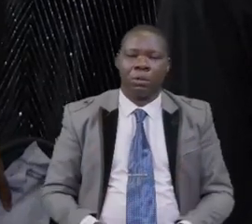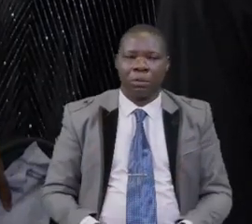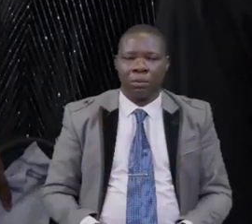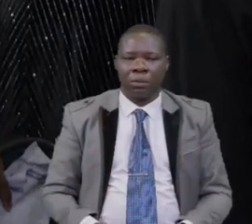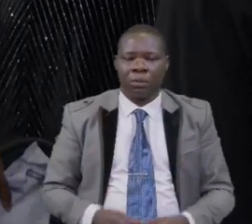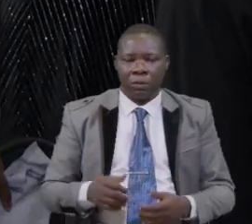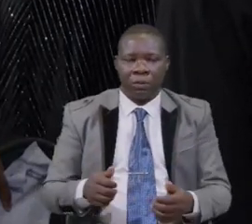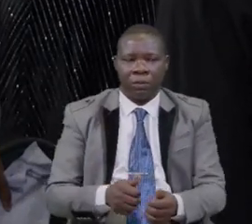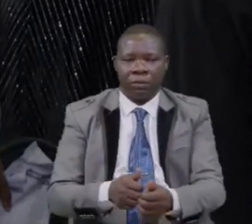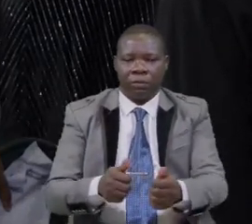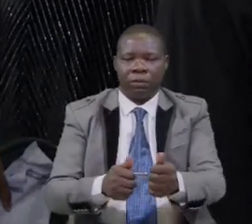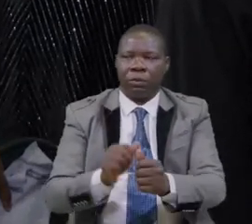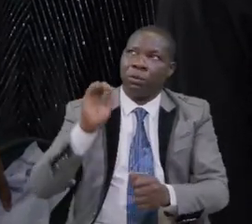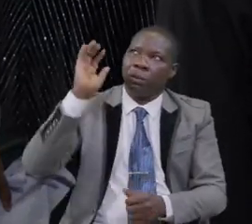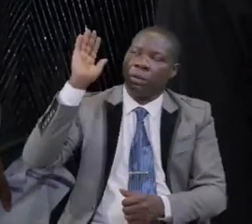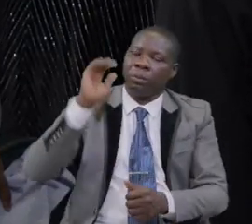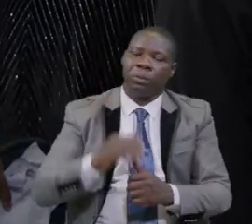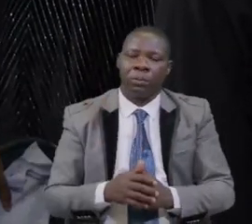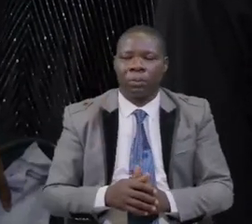en le suivant,